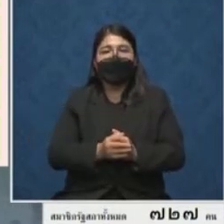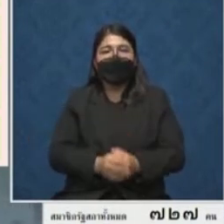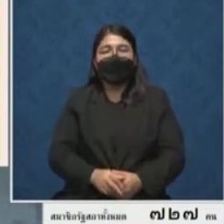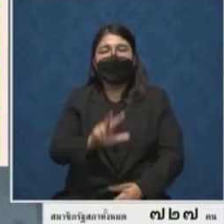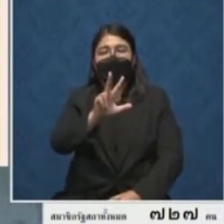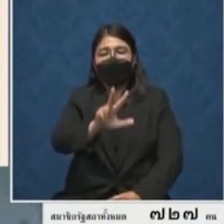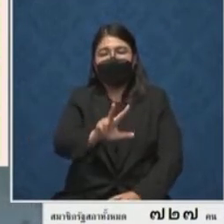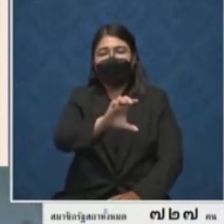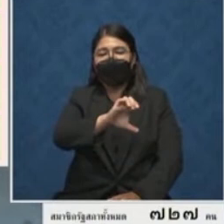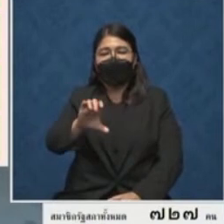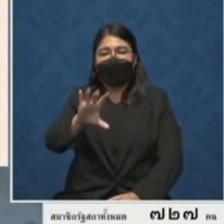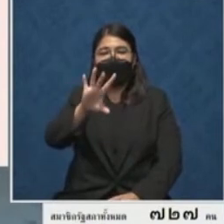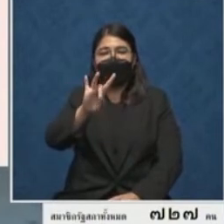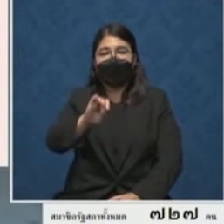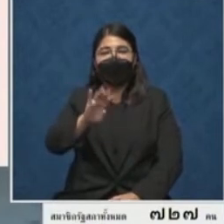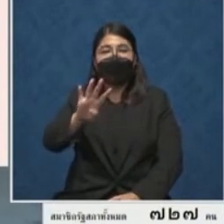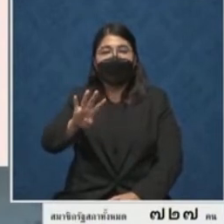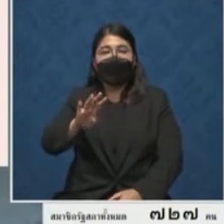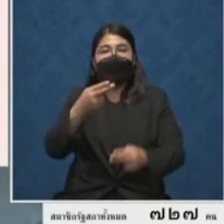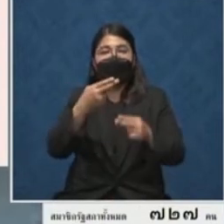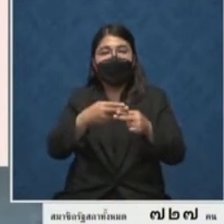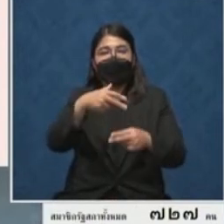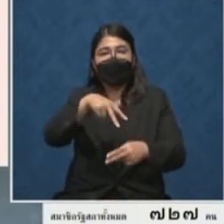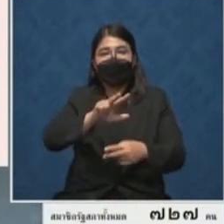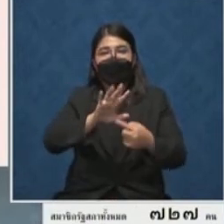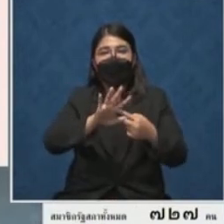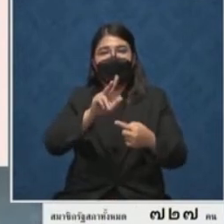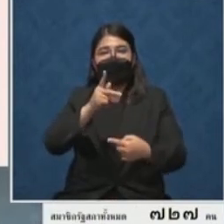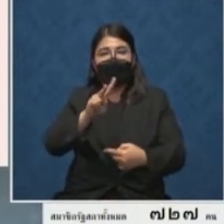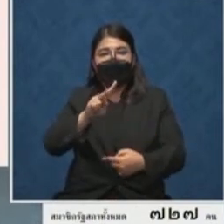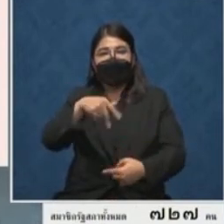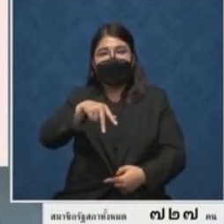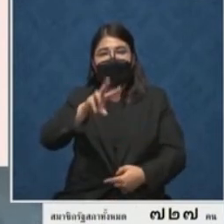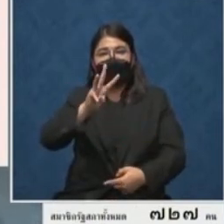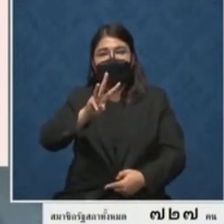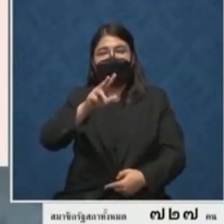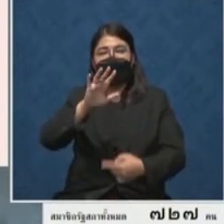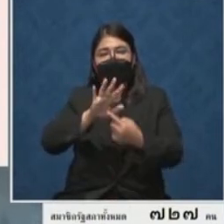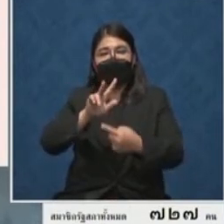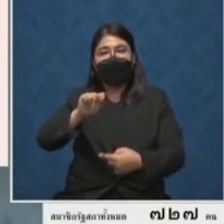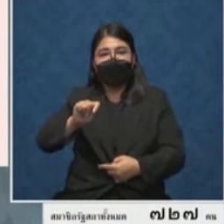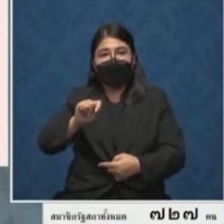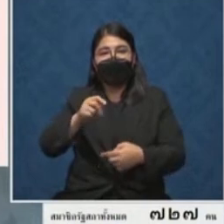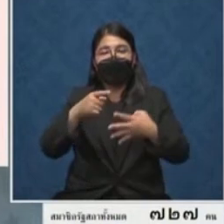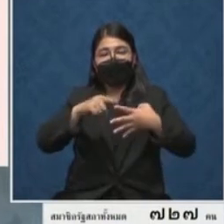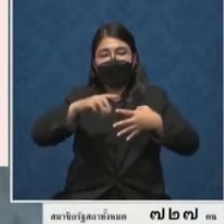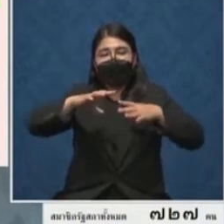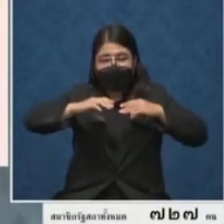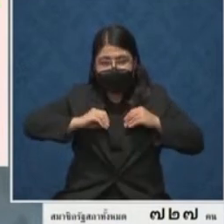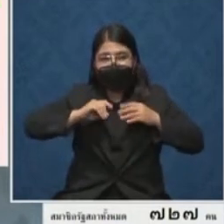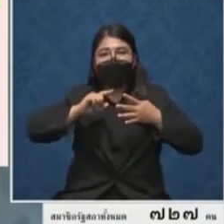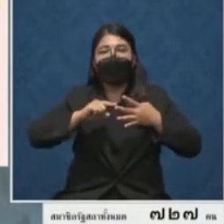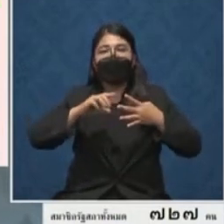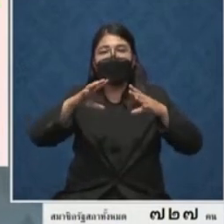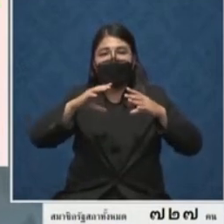384นายภาควัตรศรีสุรพล 1รับหลักการ2รับหลักการ